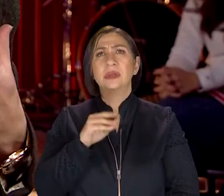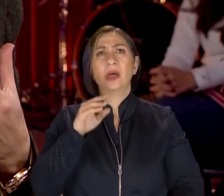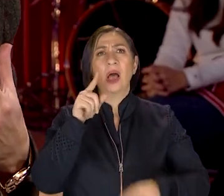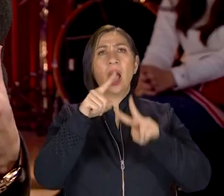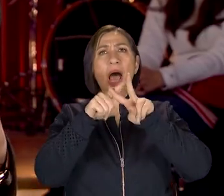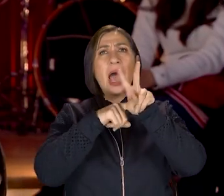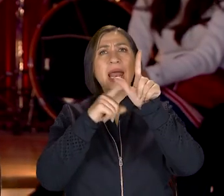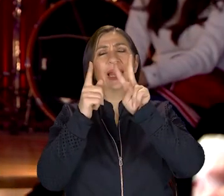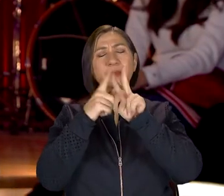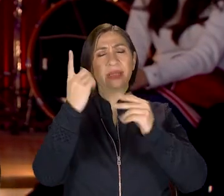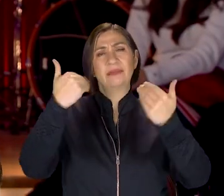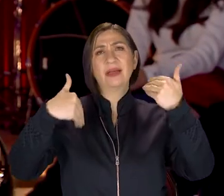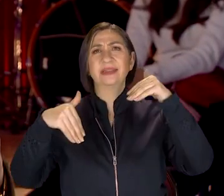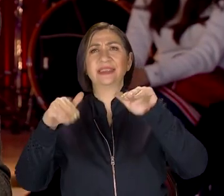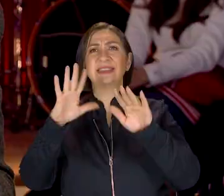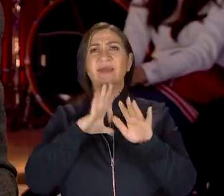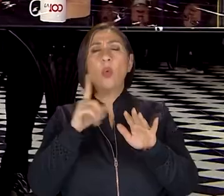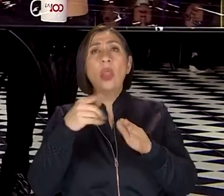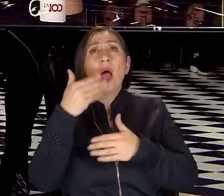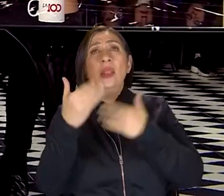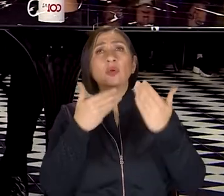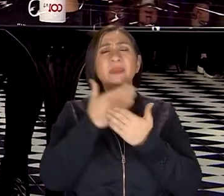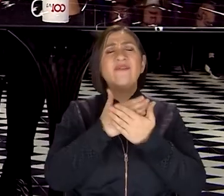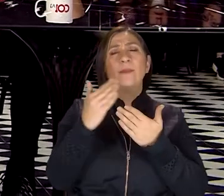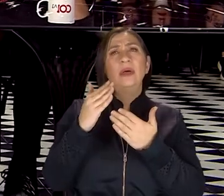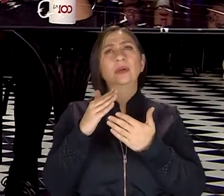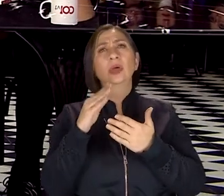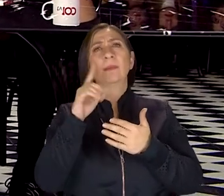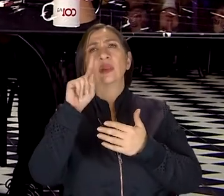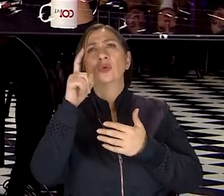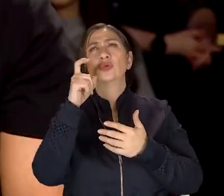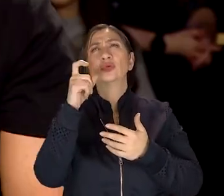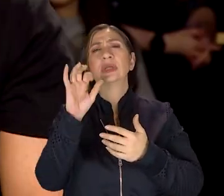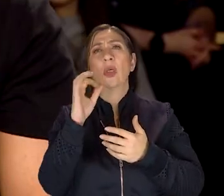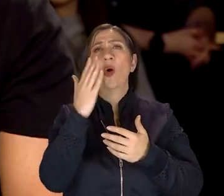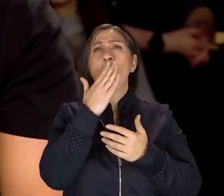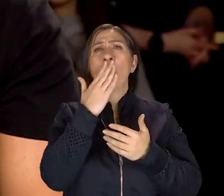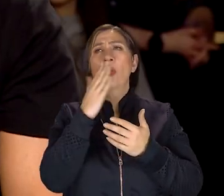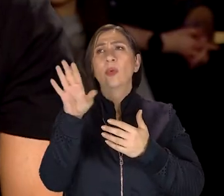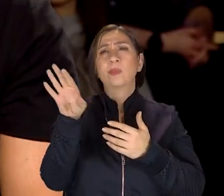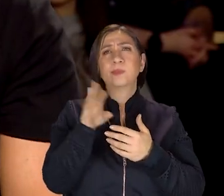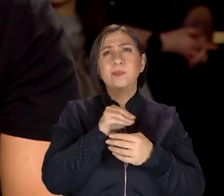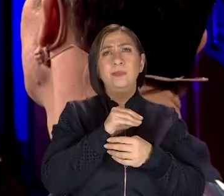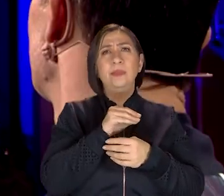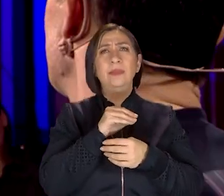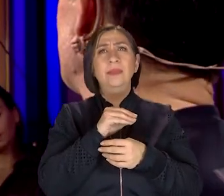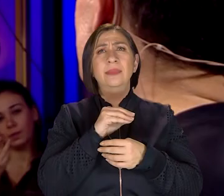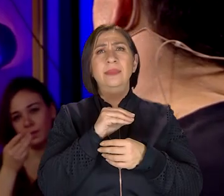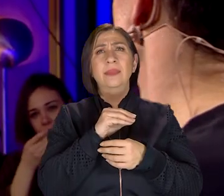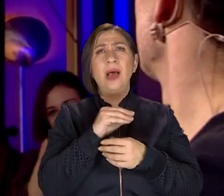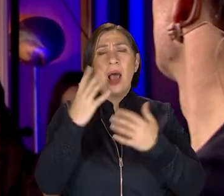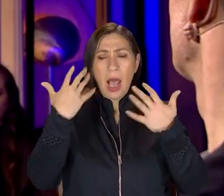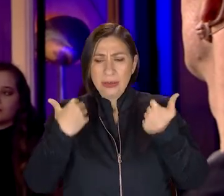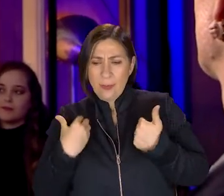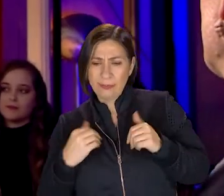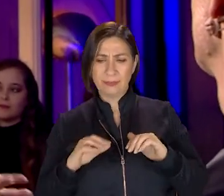Aylin'in orada bir dansı var. Onu anlatıyorum sürekli. Yani 90'lardaki okulu asardık. Yani böyle bir her